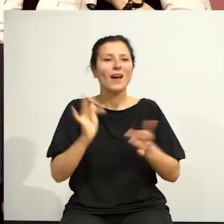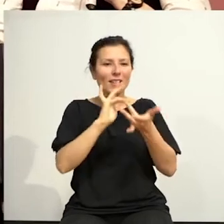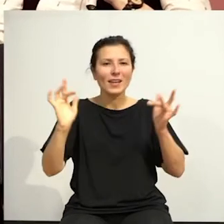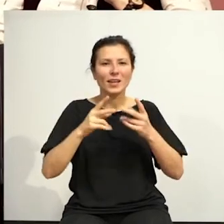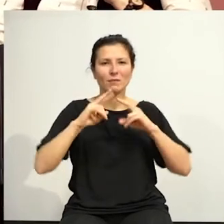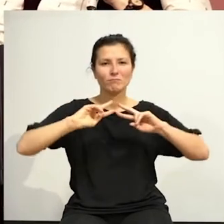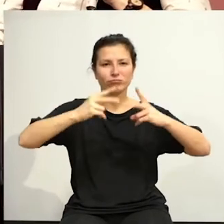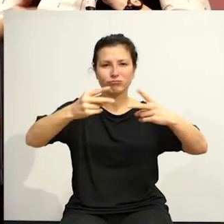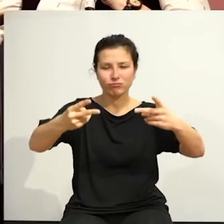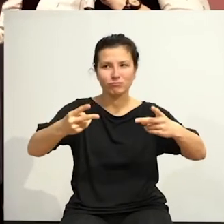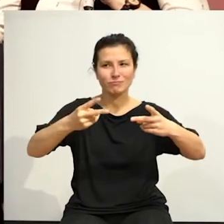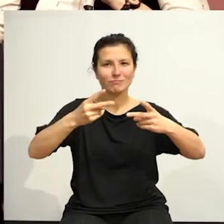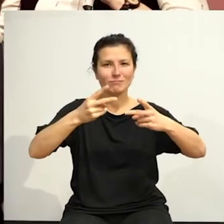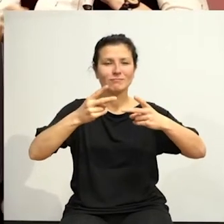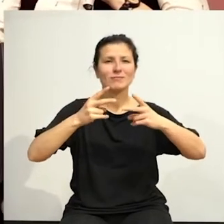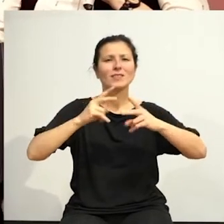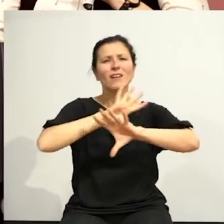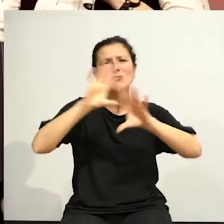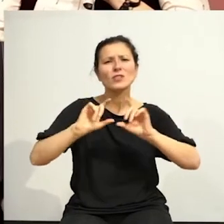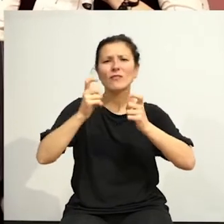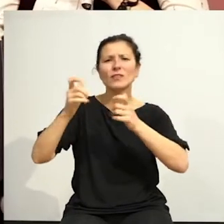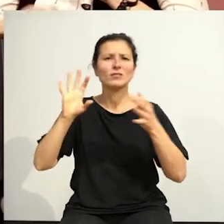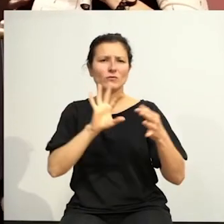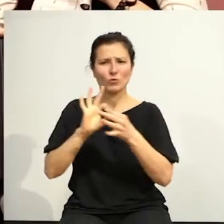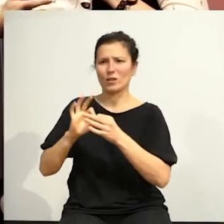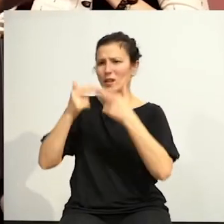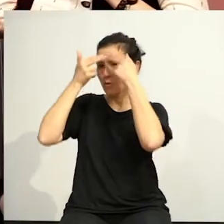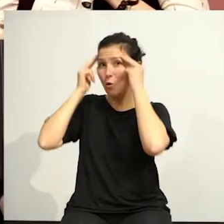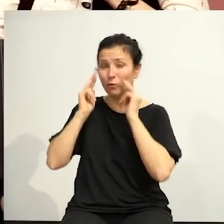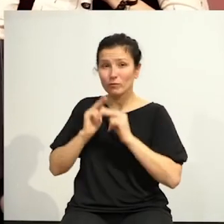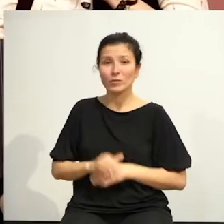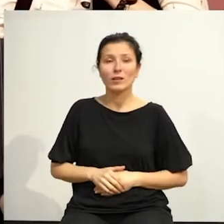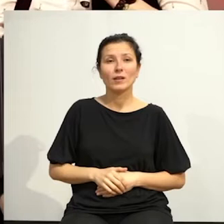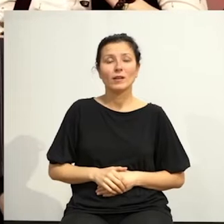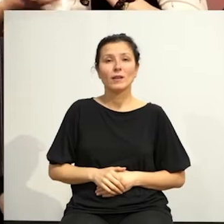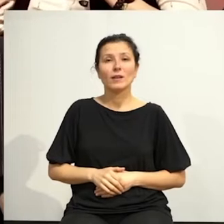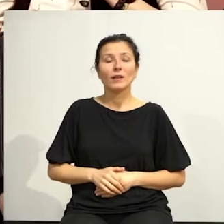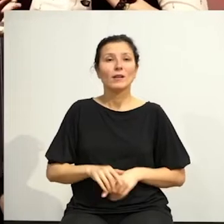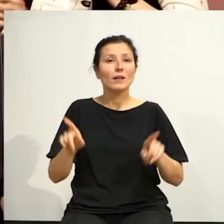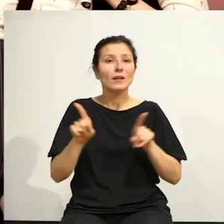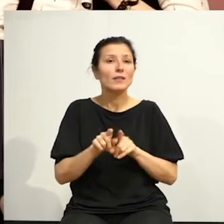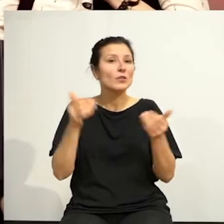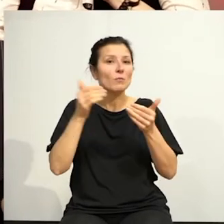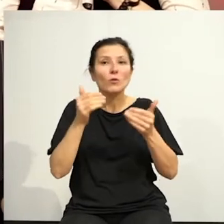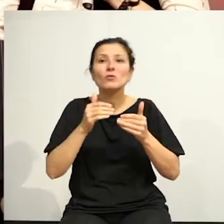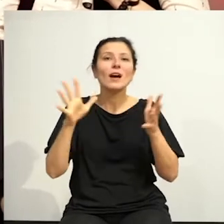Polsce na temat właśnie związanych z Norwidem, tak? Na przykład nowych odkryć, recepcji, czytań scenicznych, jego